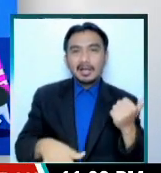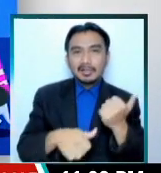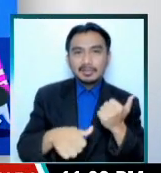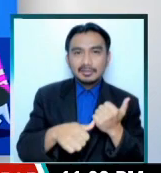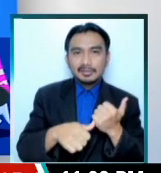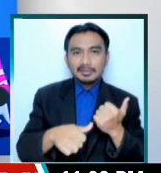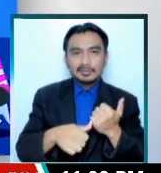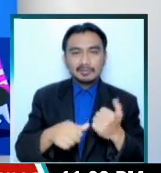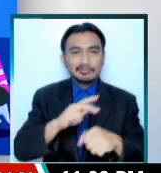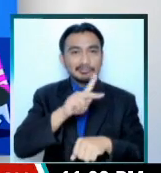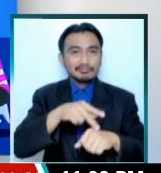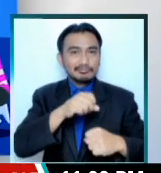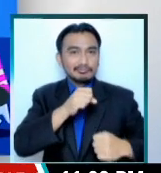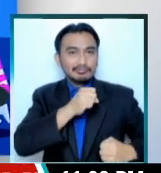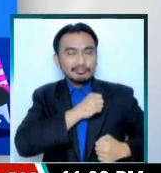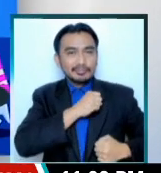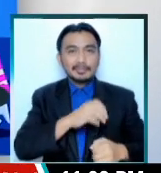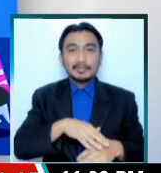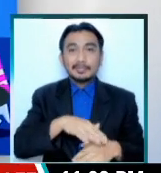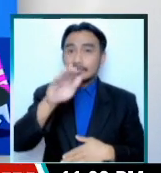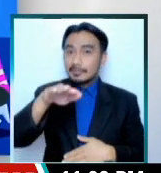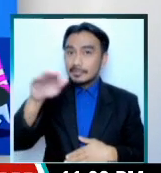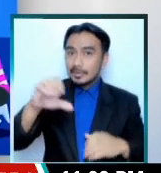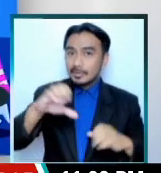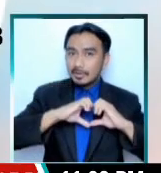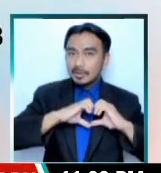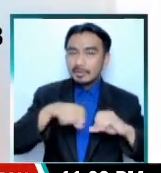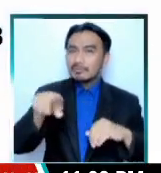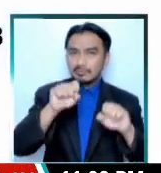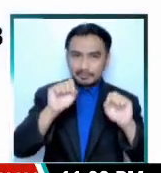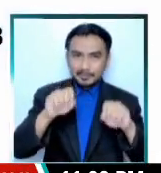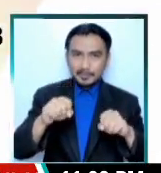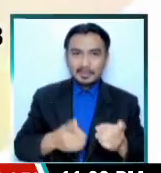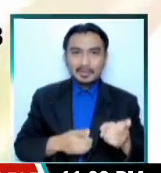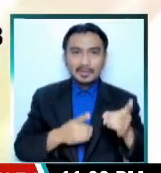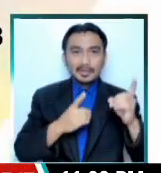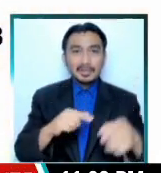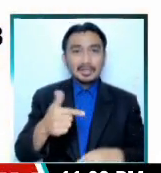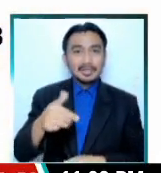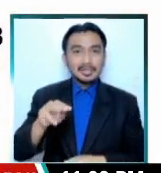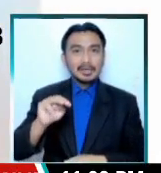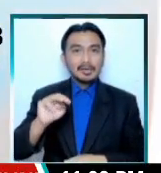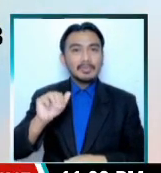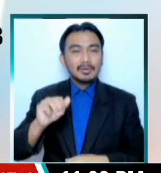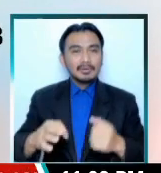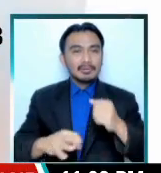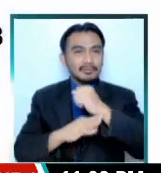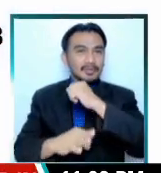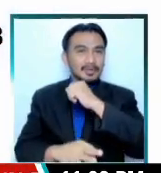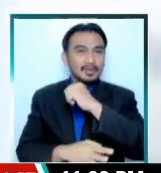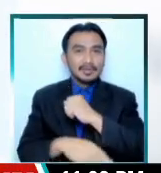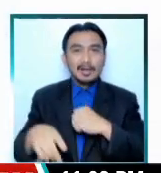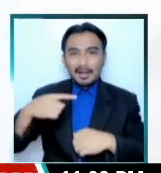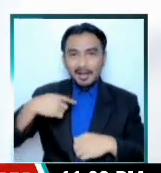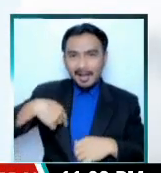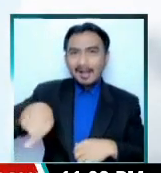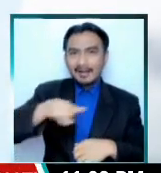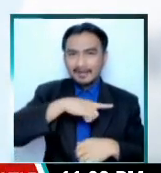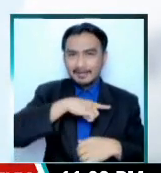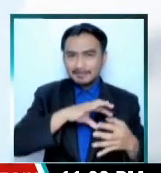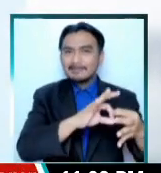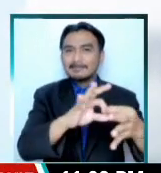Mga kapuso, pwede pa rin po kayong mag-donate sa GMA Kapuso Foundation at sama-sama tayong magtulungan